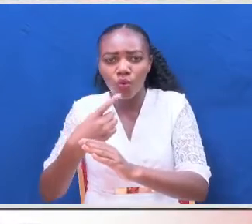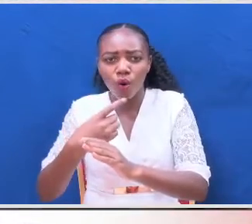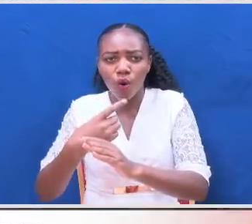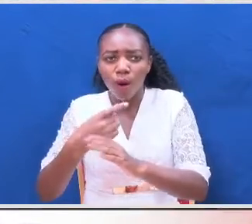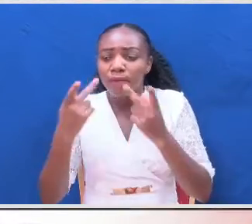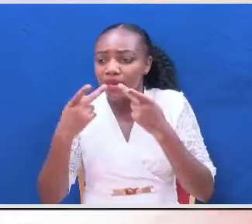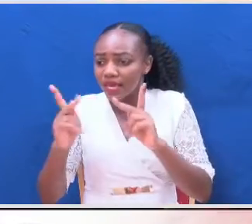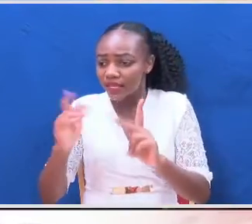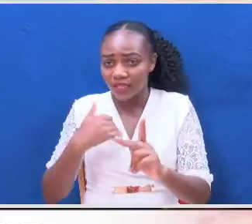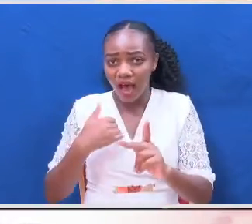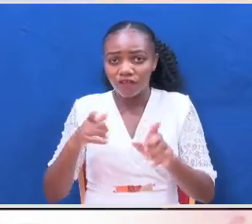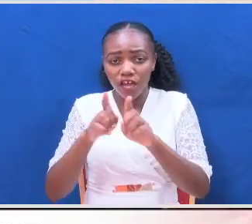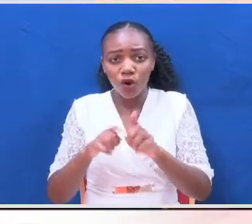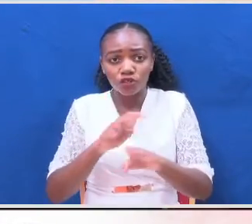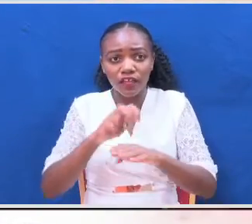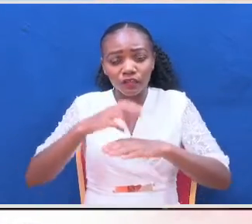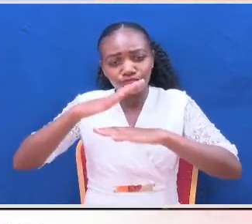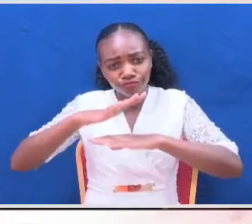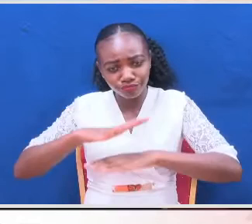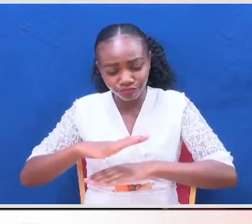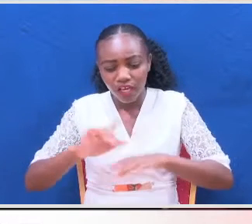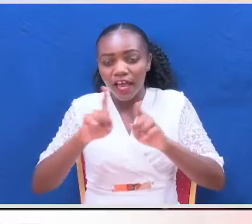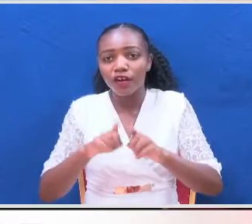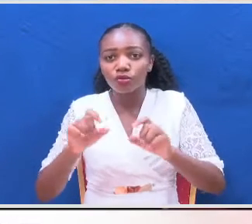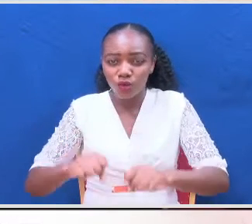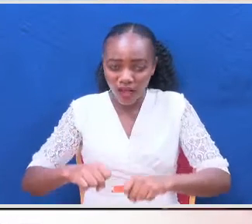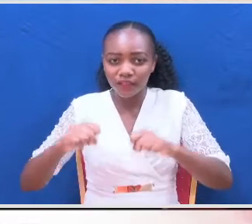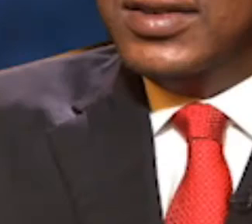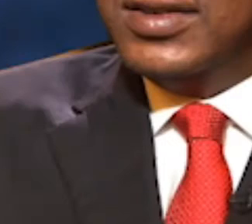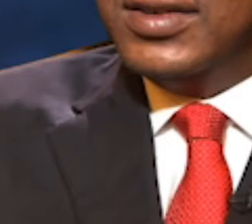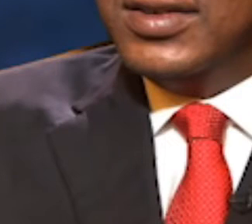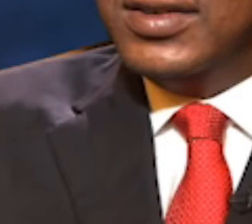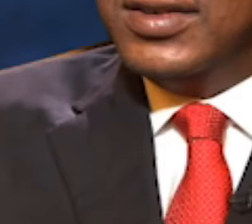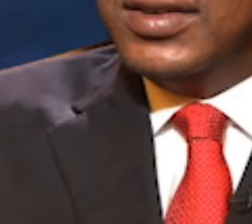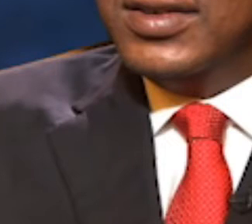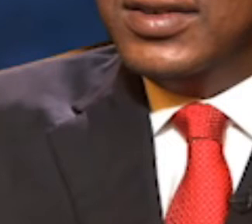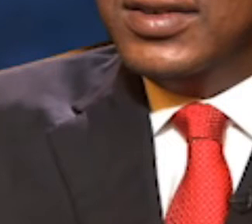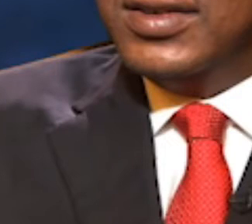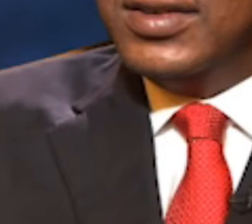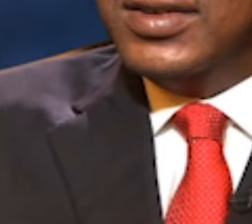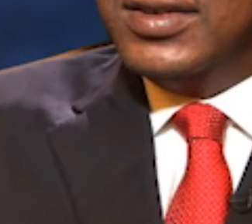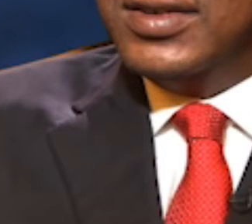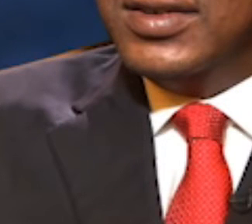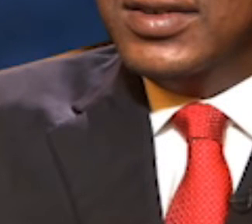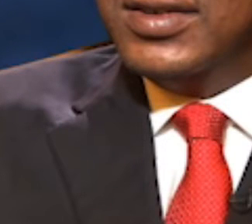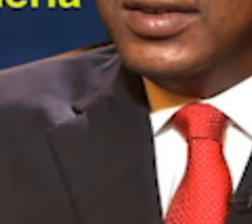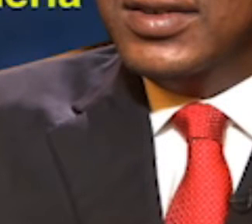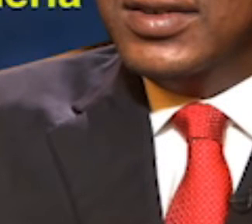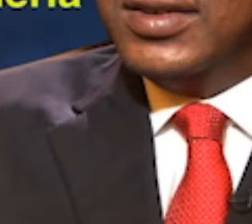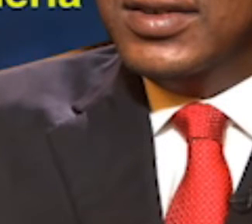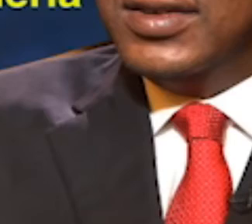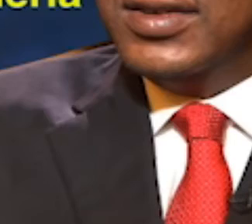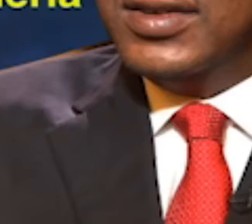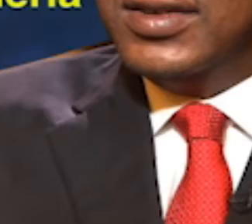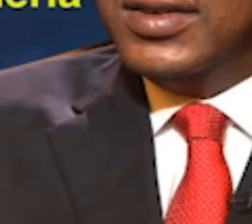amani na utulivu wa taifa kama mwenyekiti wa kamati ya usalama katika bunge la kitaifa. Rais Kenyatta pia